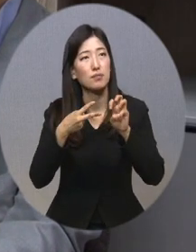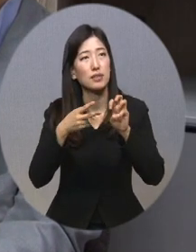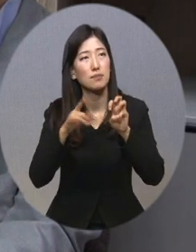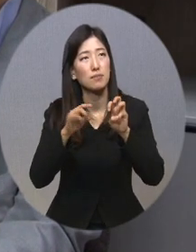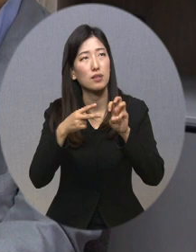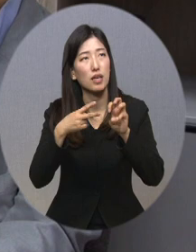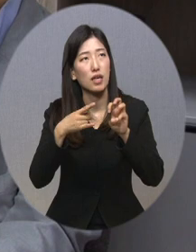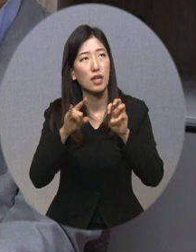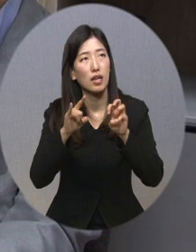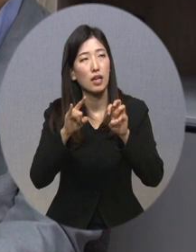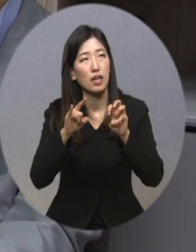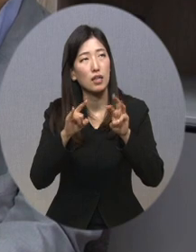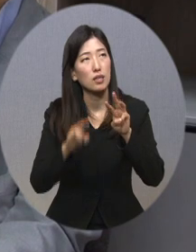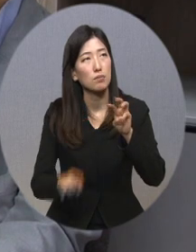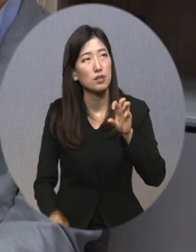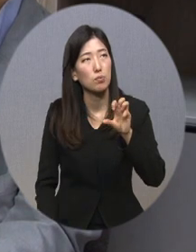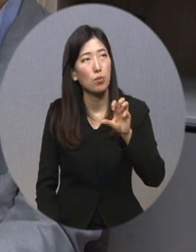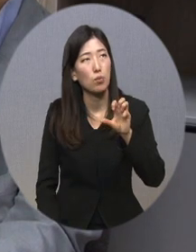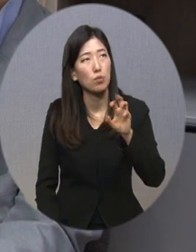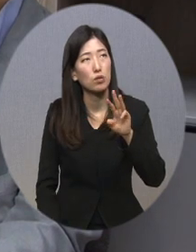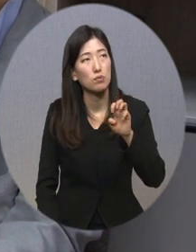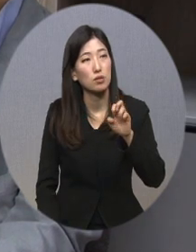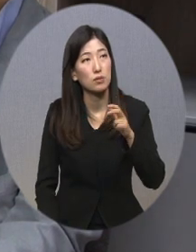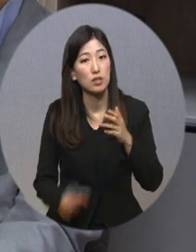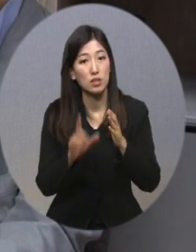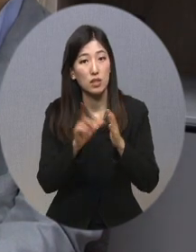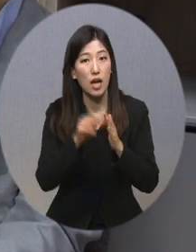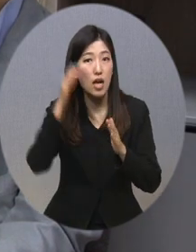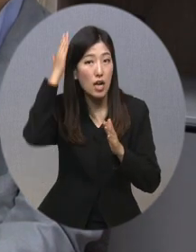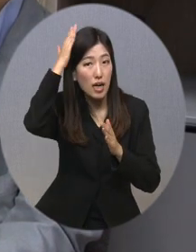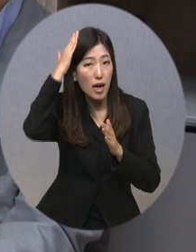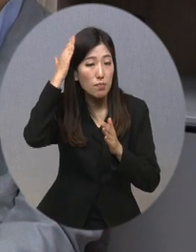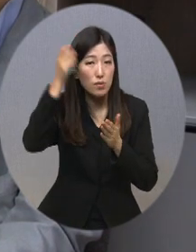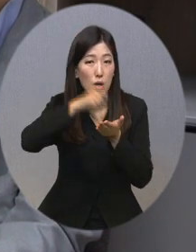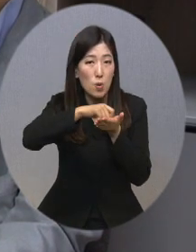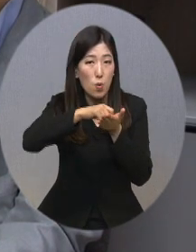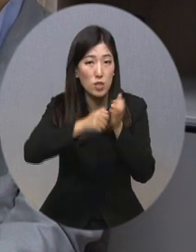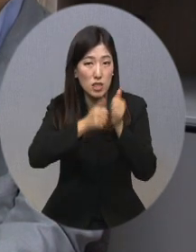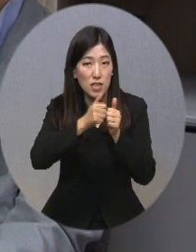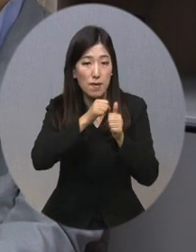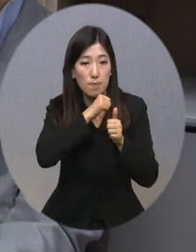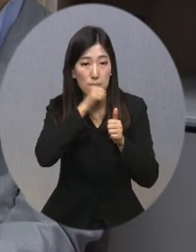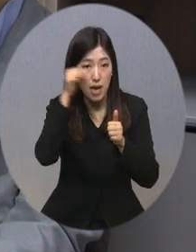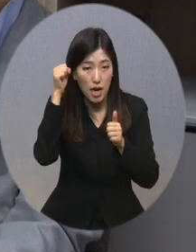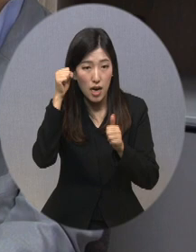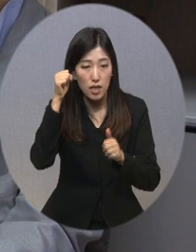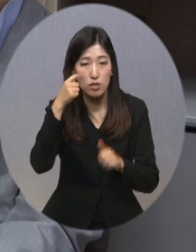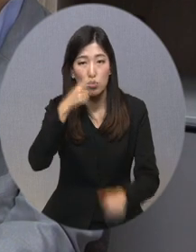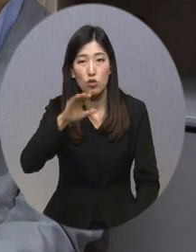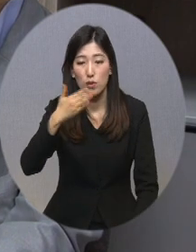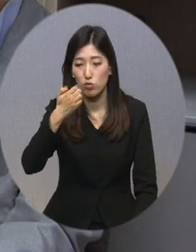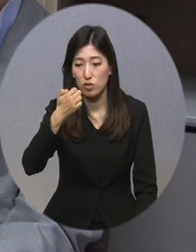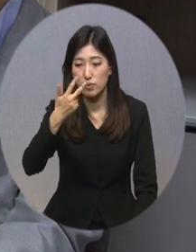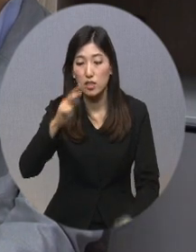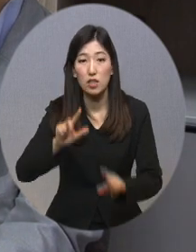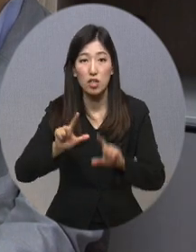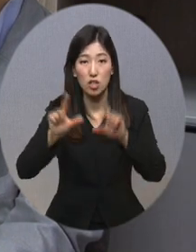이제 초중고 검정고시로 이제 하고 97년에 수능 보고 98년에